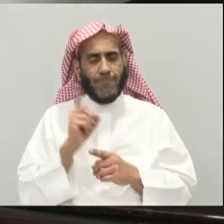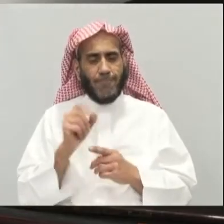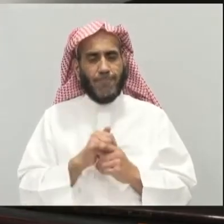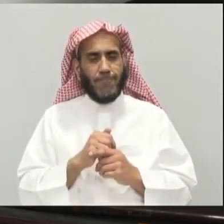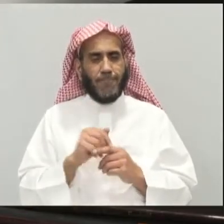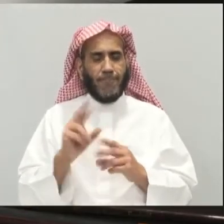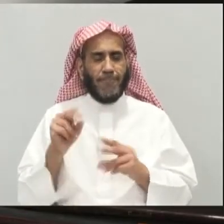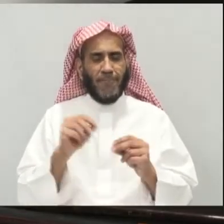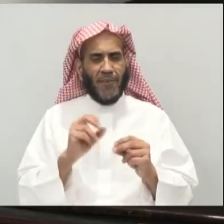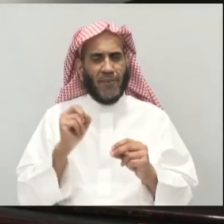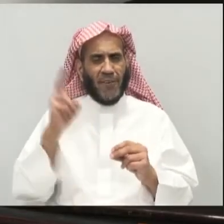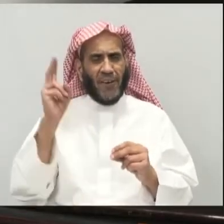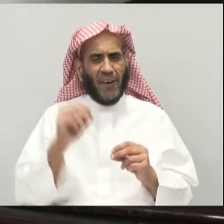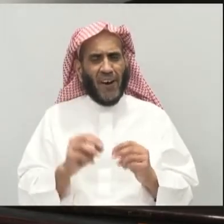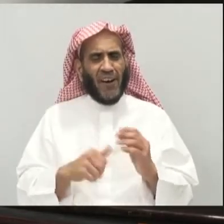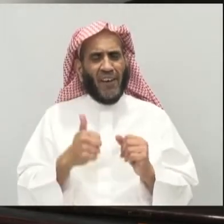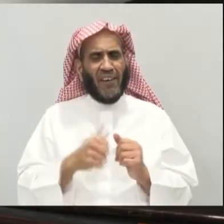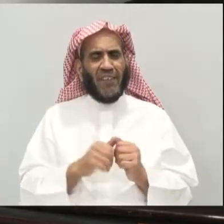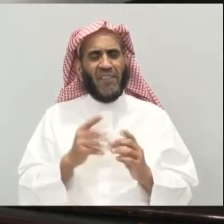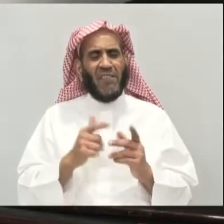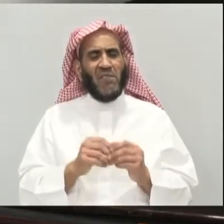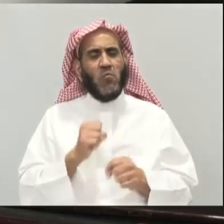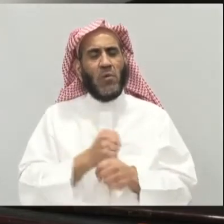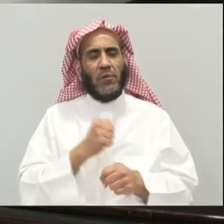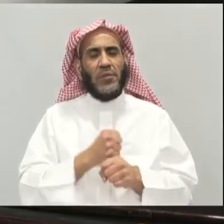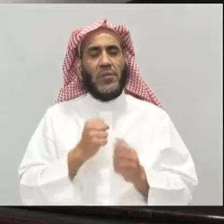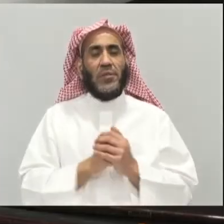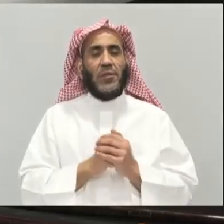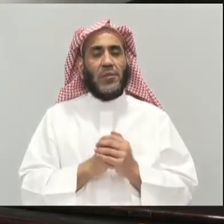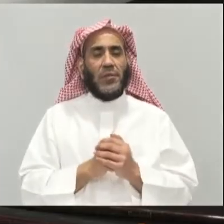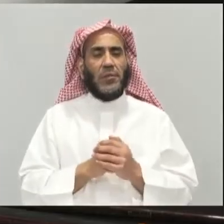هذه بعض الافكار اللي ممكن نقدر نوظفها